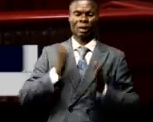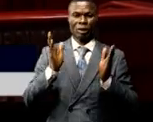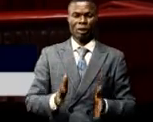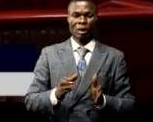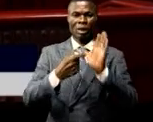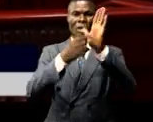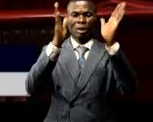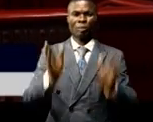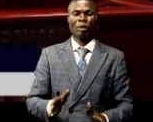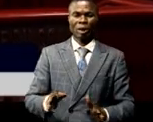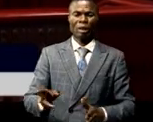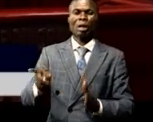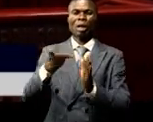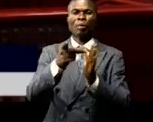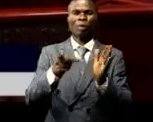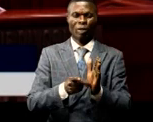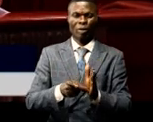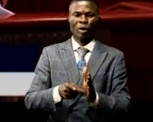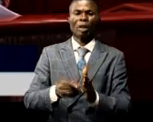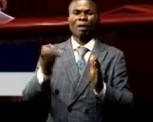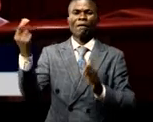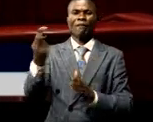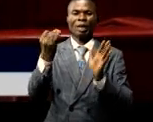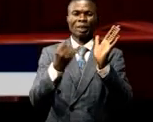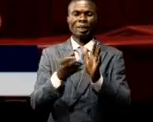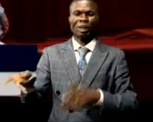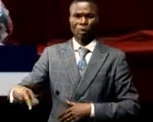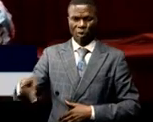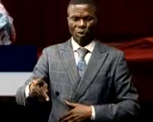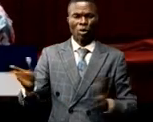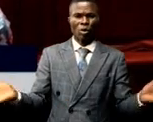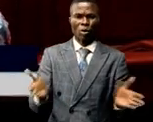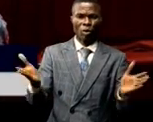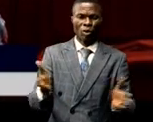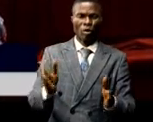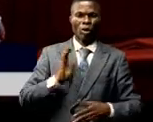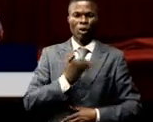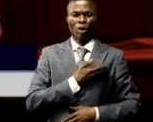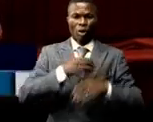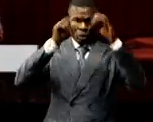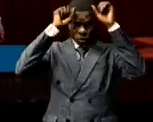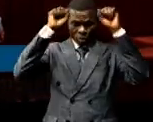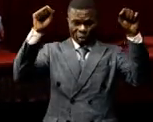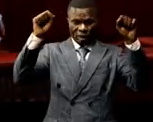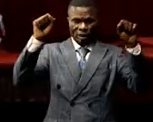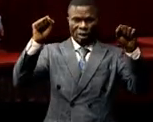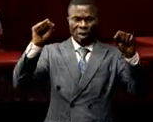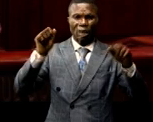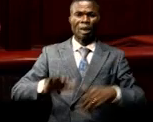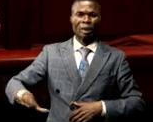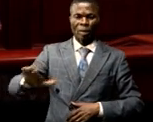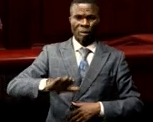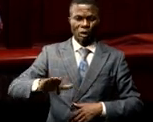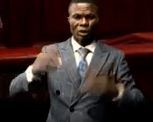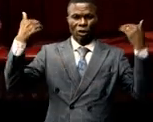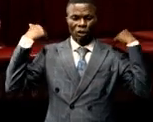des 26 provinces, tout en encourageant le président de la République, chef de